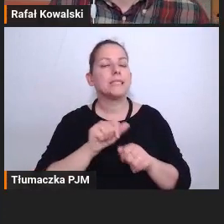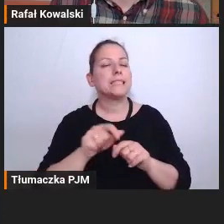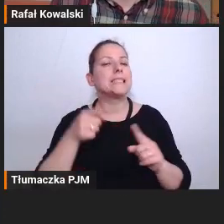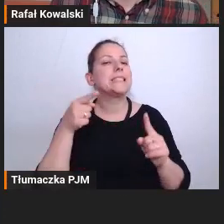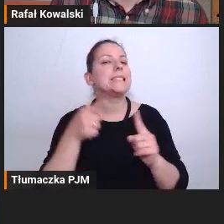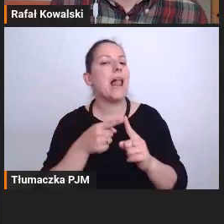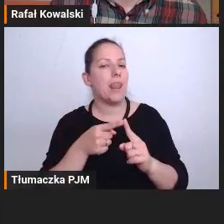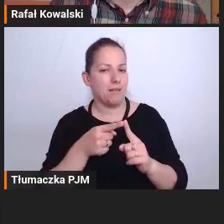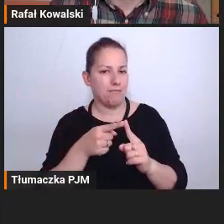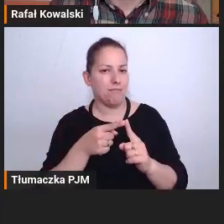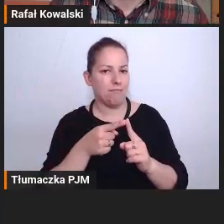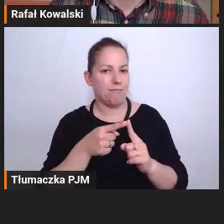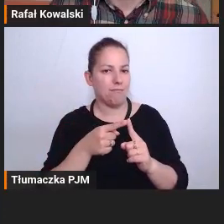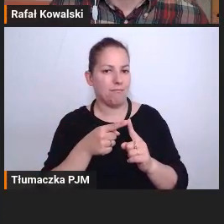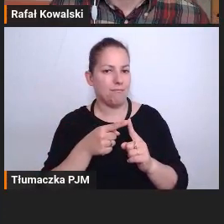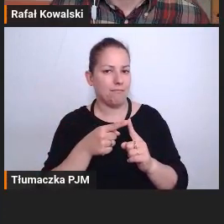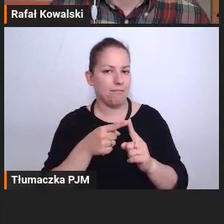tak,